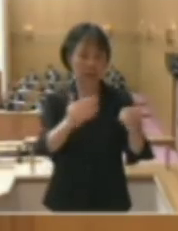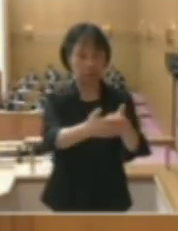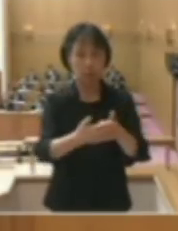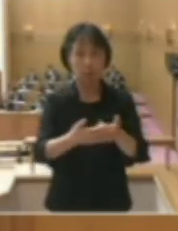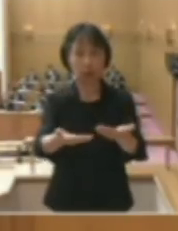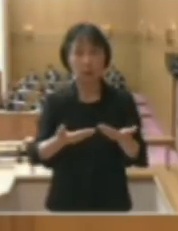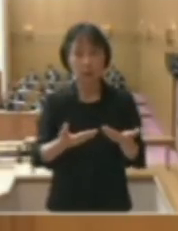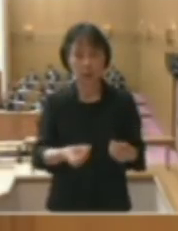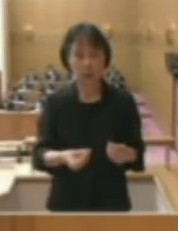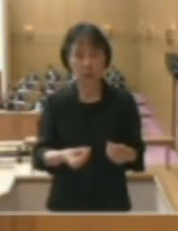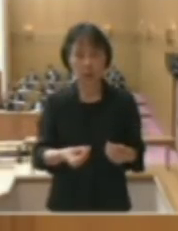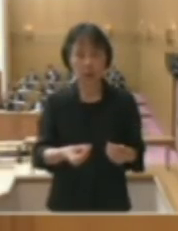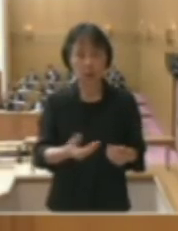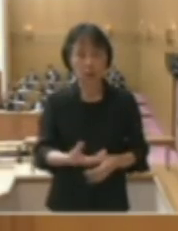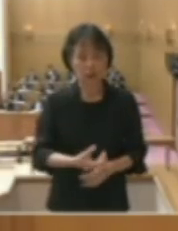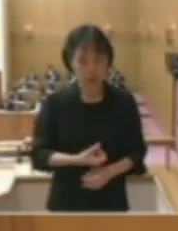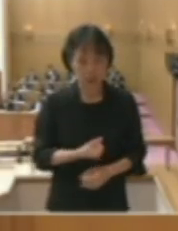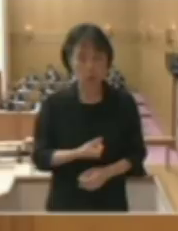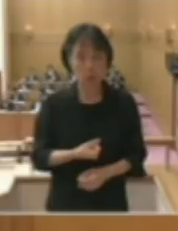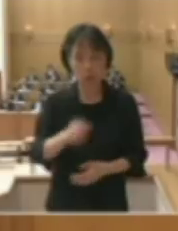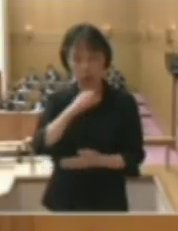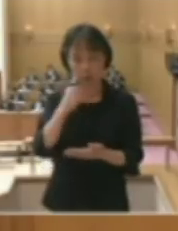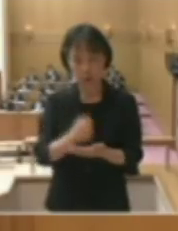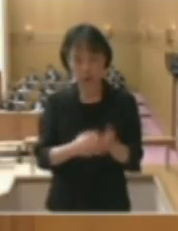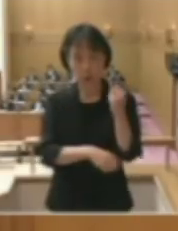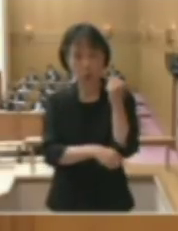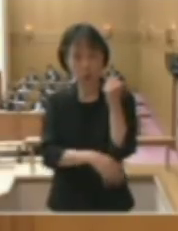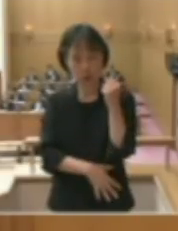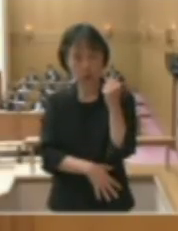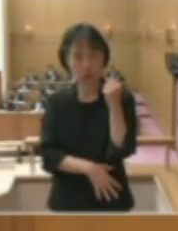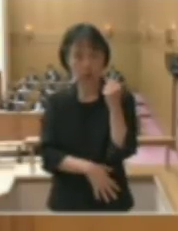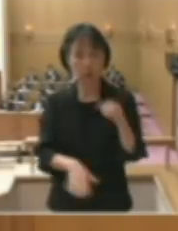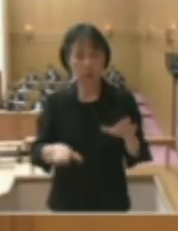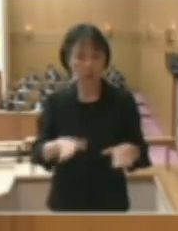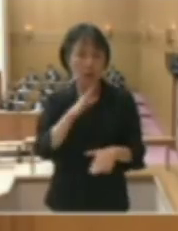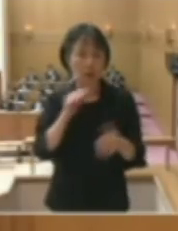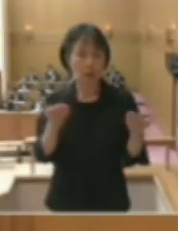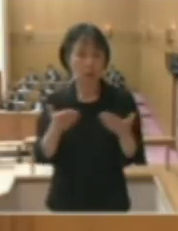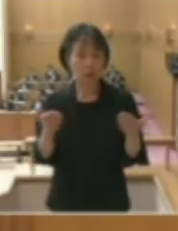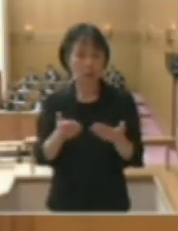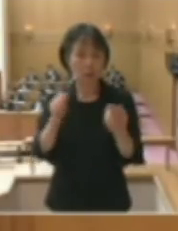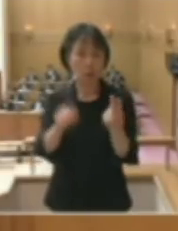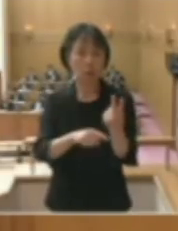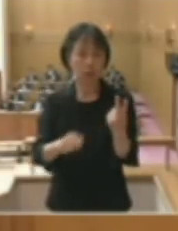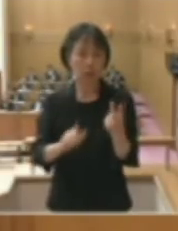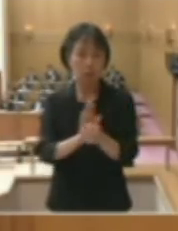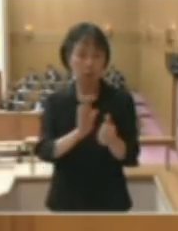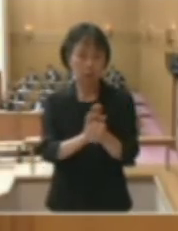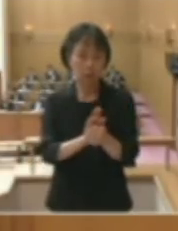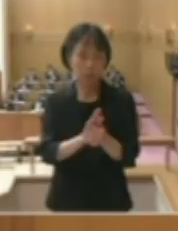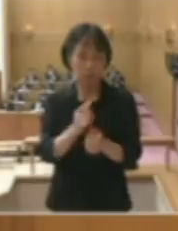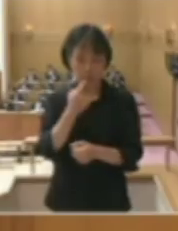信頼と実績を踏まえ、現職のお二人を支持支援するという政治家個人としての私の立